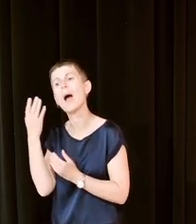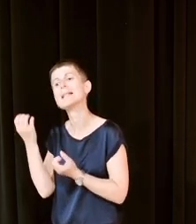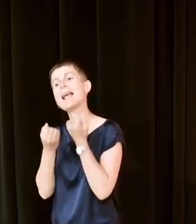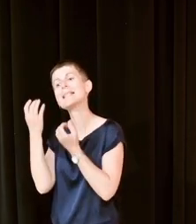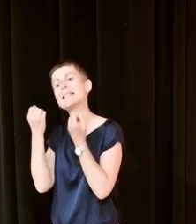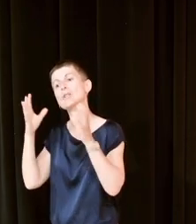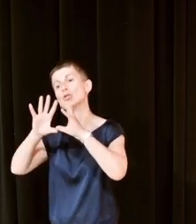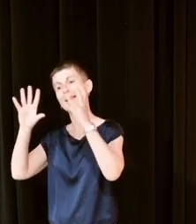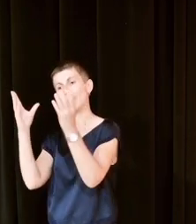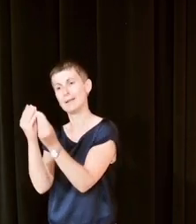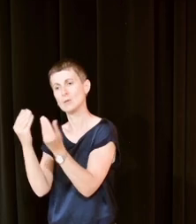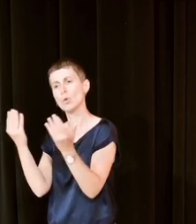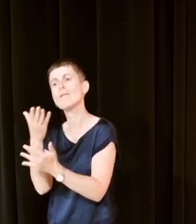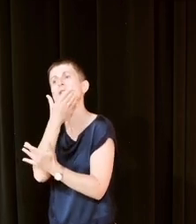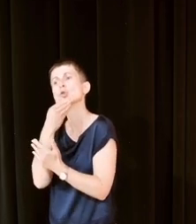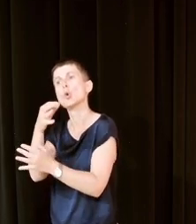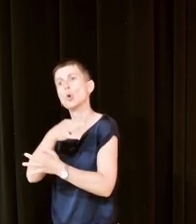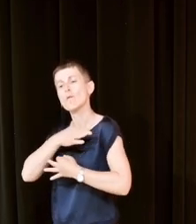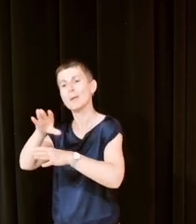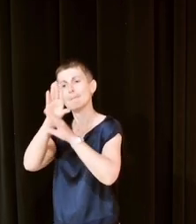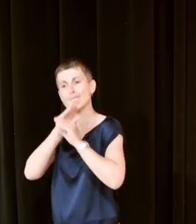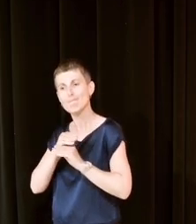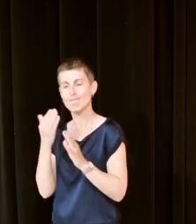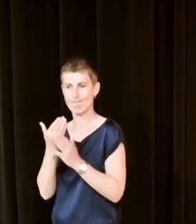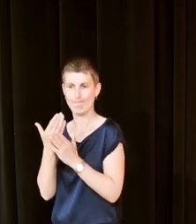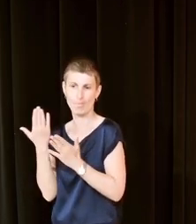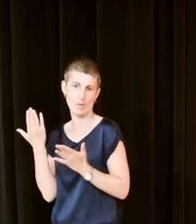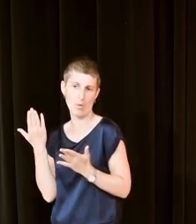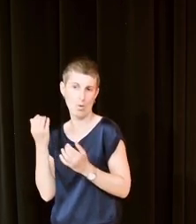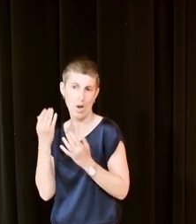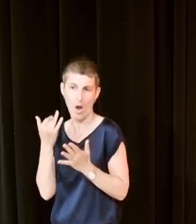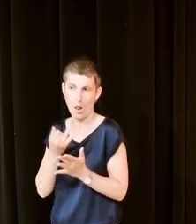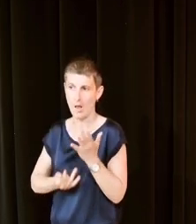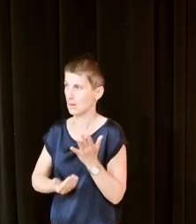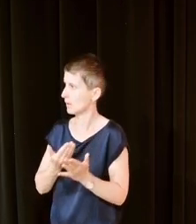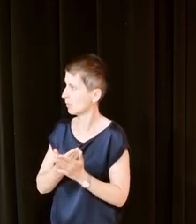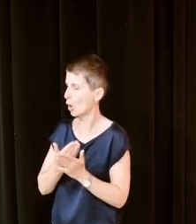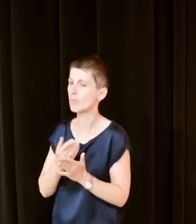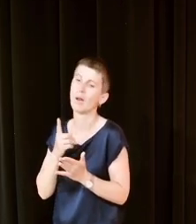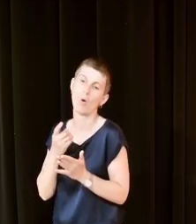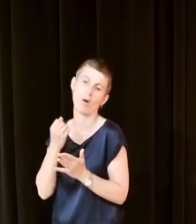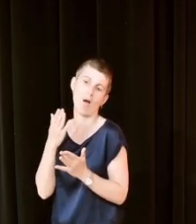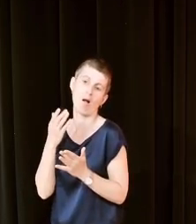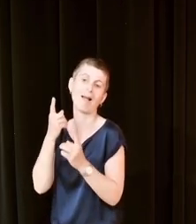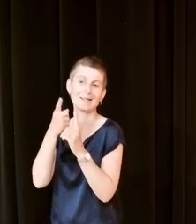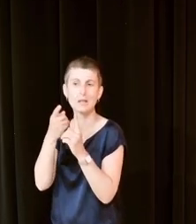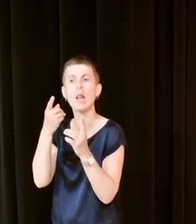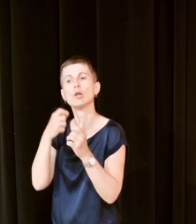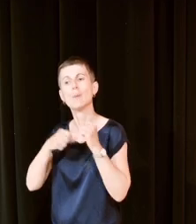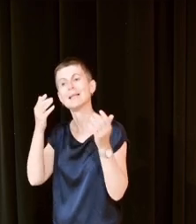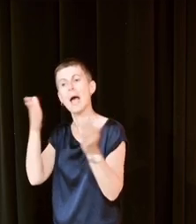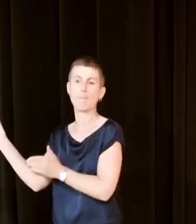als schön für mich wahr? Und natürlich kann es auch, wie das letzte Beispiel, um Ablenkung von Schmerz gehen. Das heißt, alles